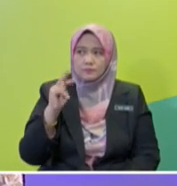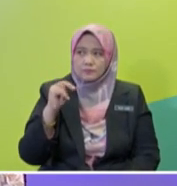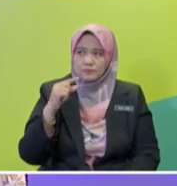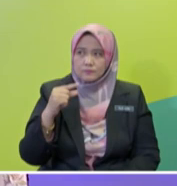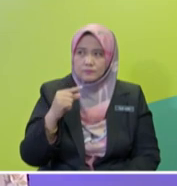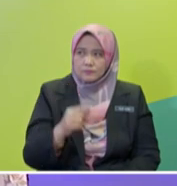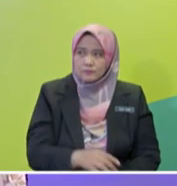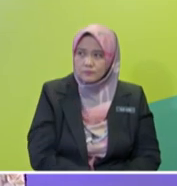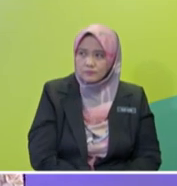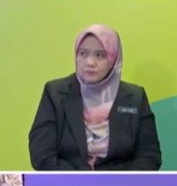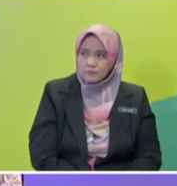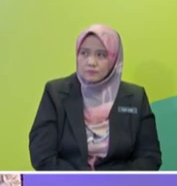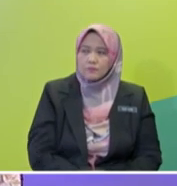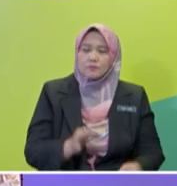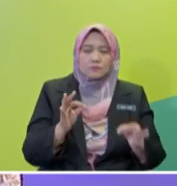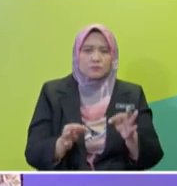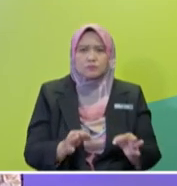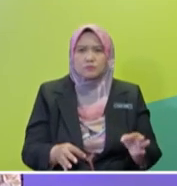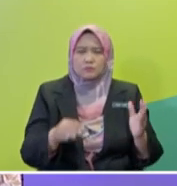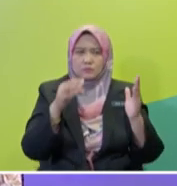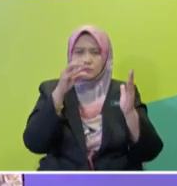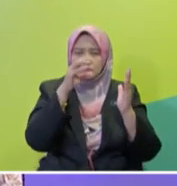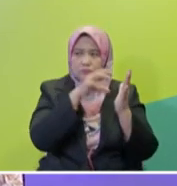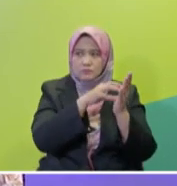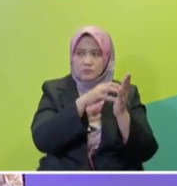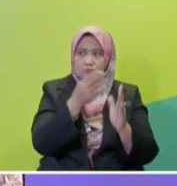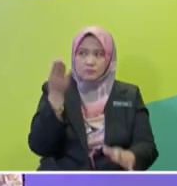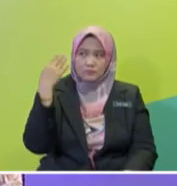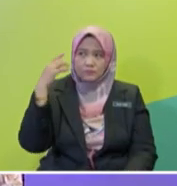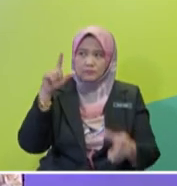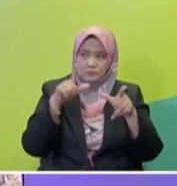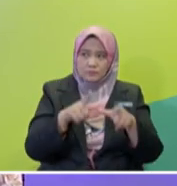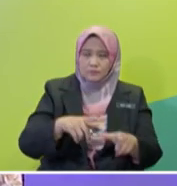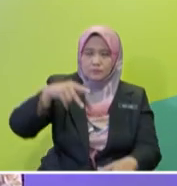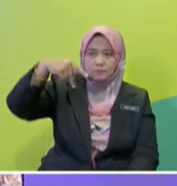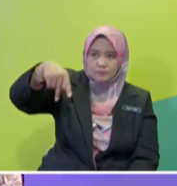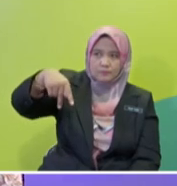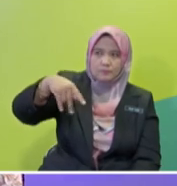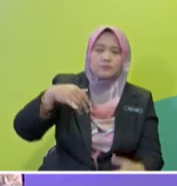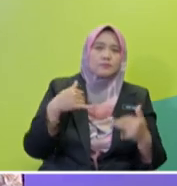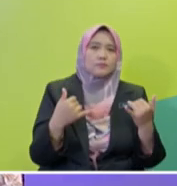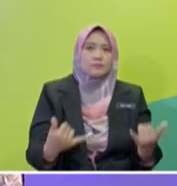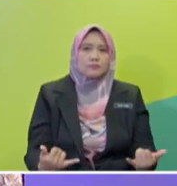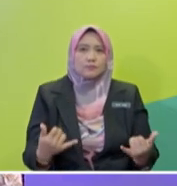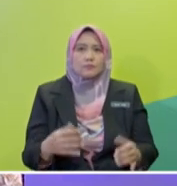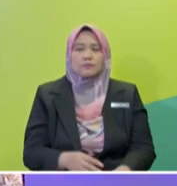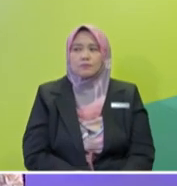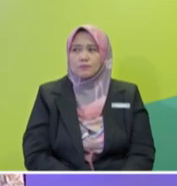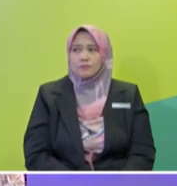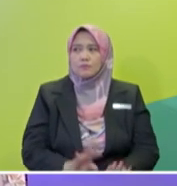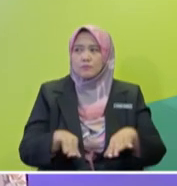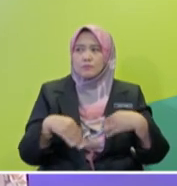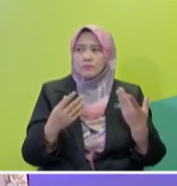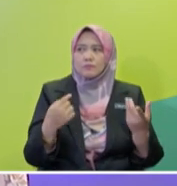kata untuk paragraf tadi kita akan meletakkan tag P so ini merujuk pada Bagaimana untuk